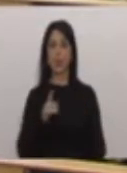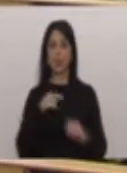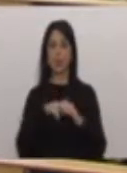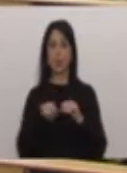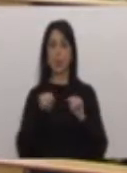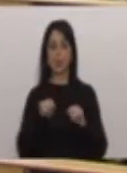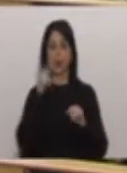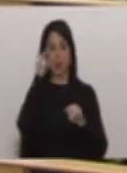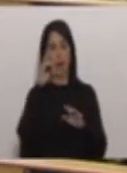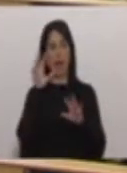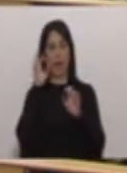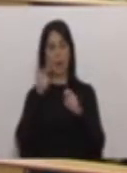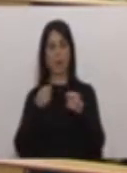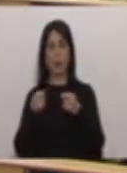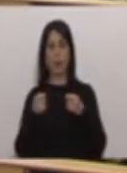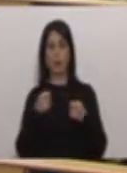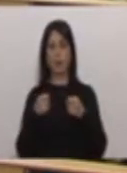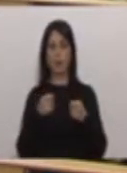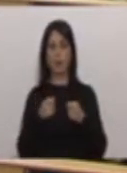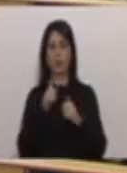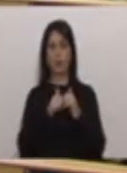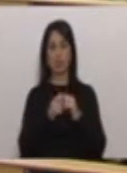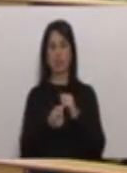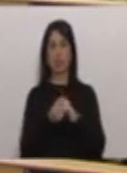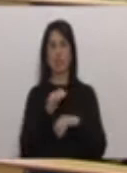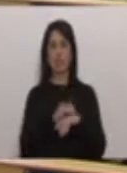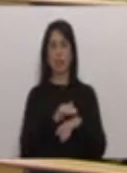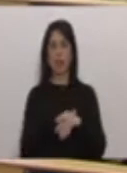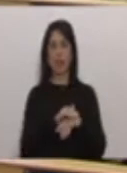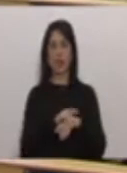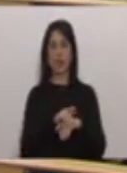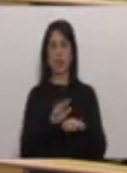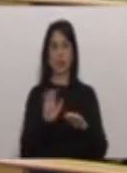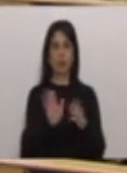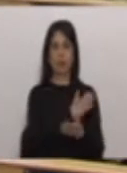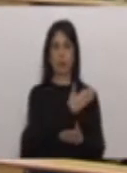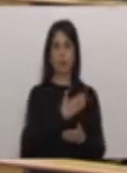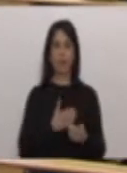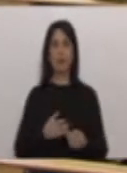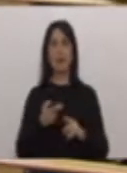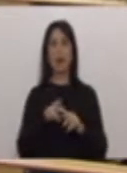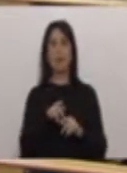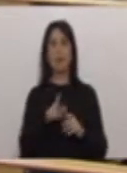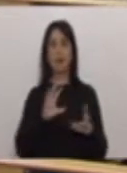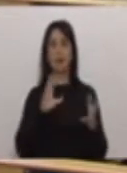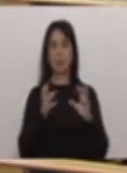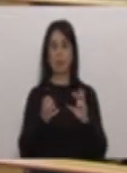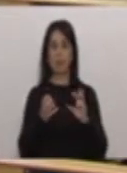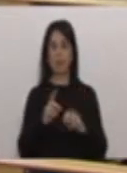აქმებით მანიპულირება ხშირად იწვევს ფაქტების ნიველირებას ან მათ დამახინჯებას,